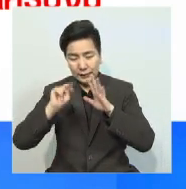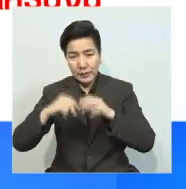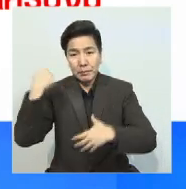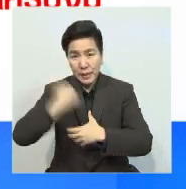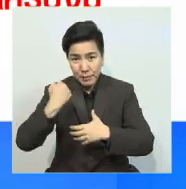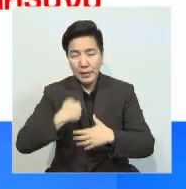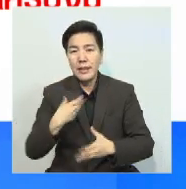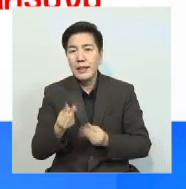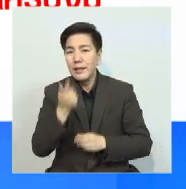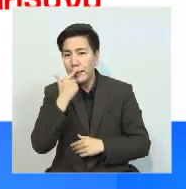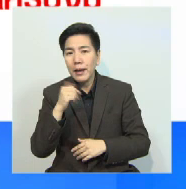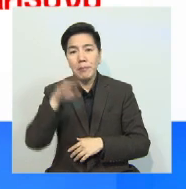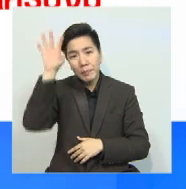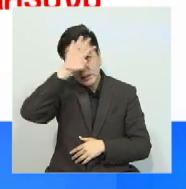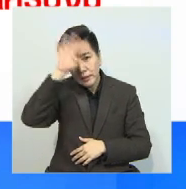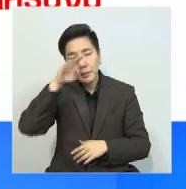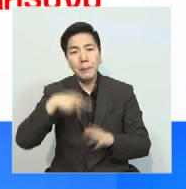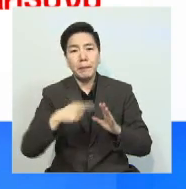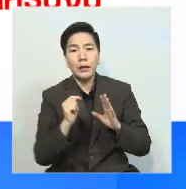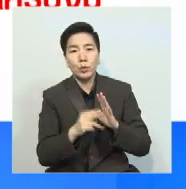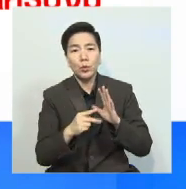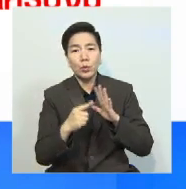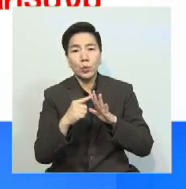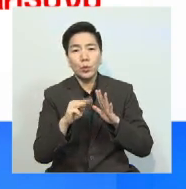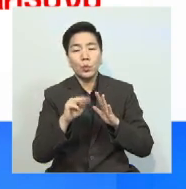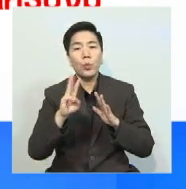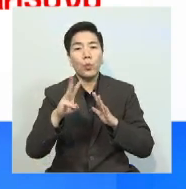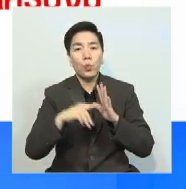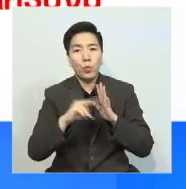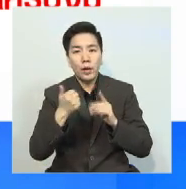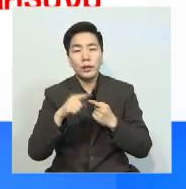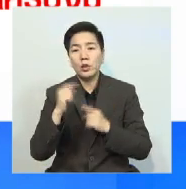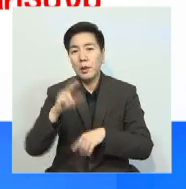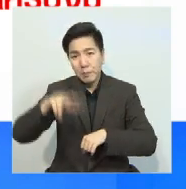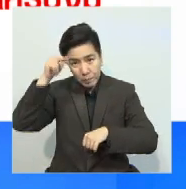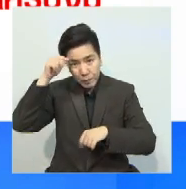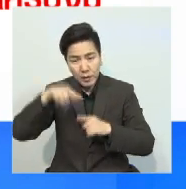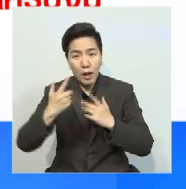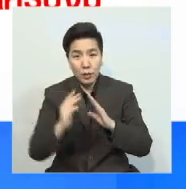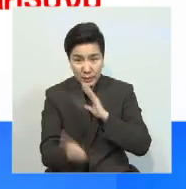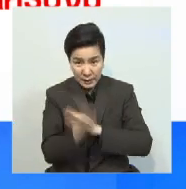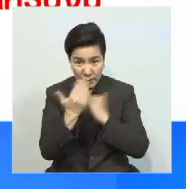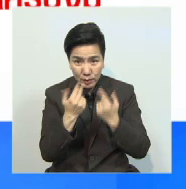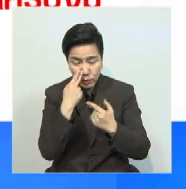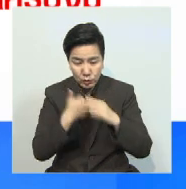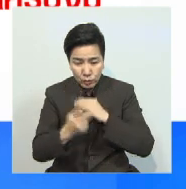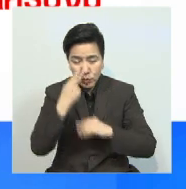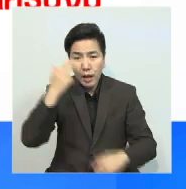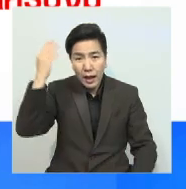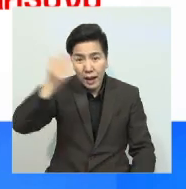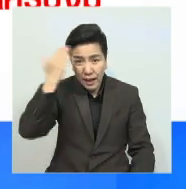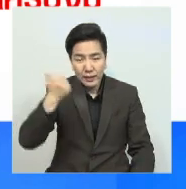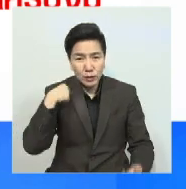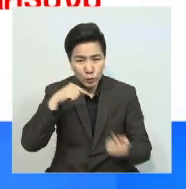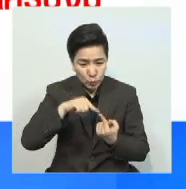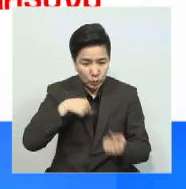งเขตดินแดงริมถนนพระราม4เขตปทุมวันริมถนนอินทรพิทักษ์เขตธนบุรีและเมื่อช่วงเช้าที่เข้าไปตรวจสอบกันม